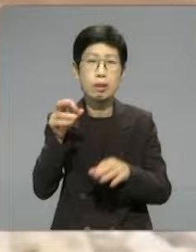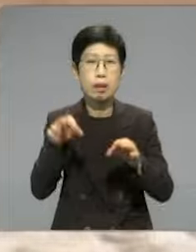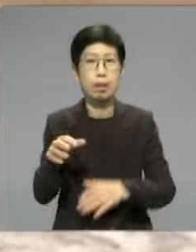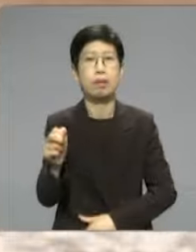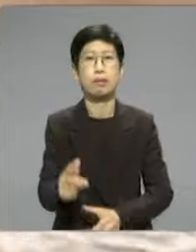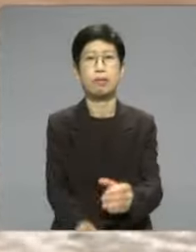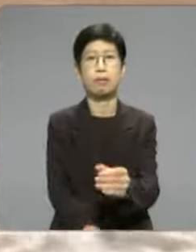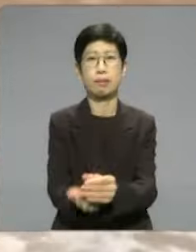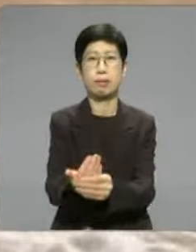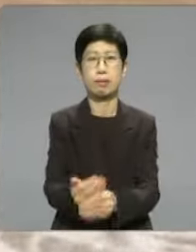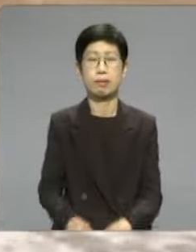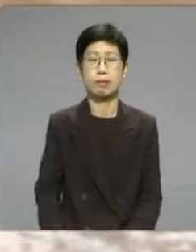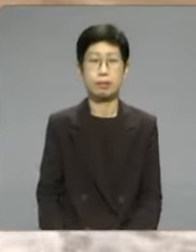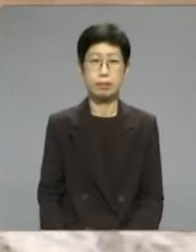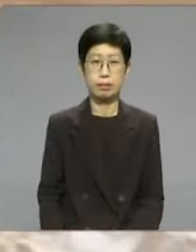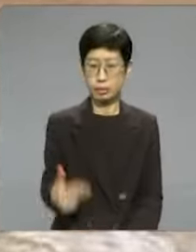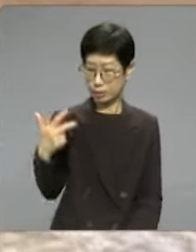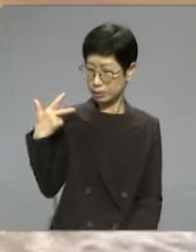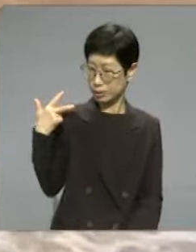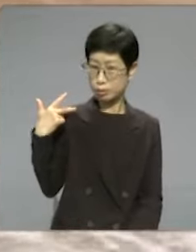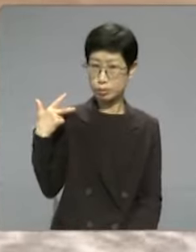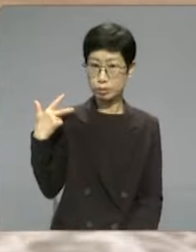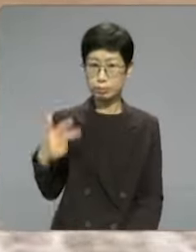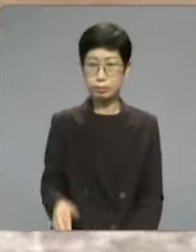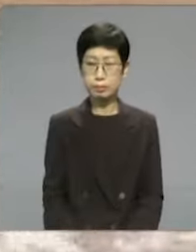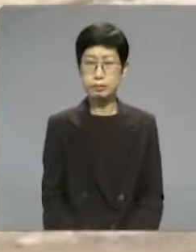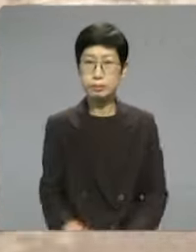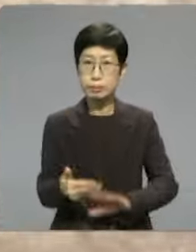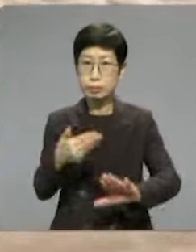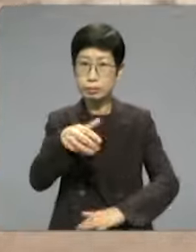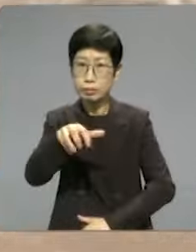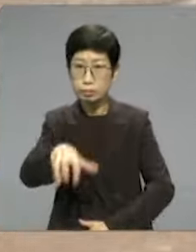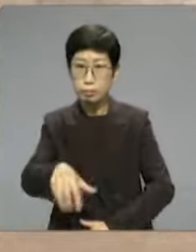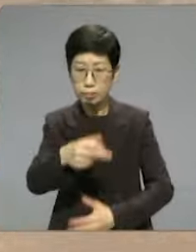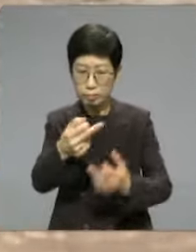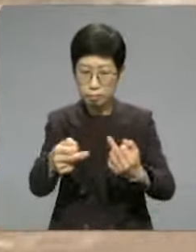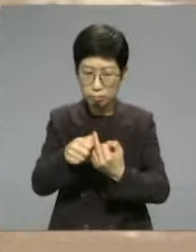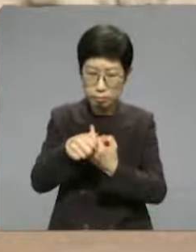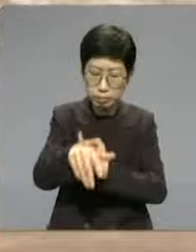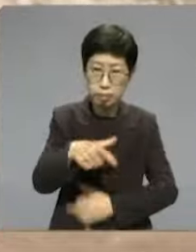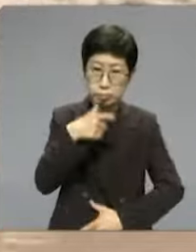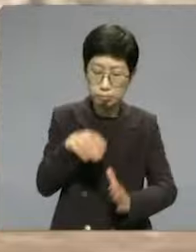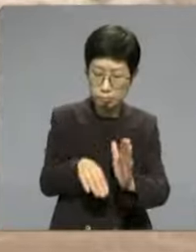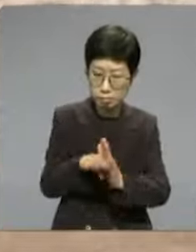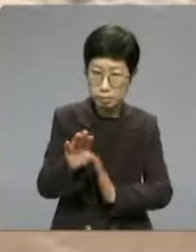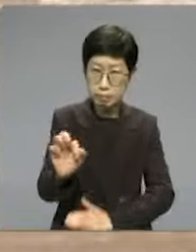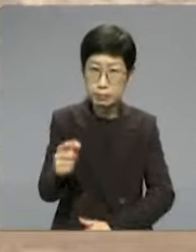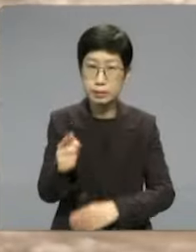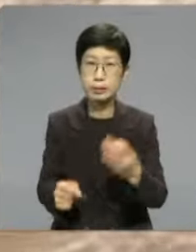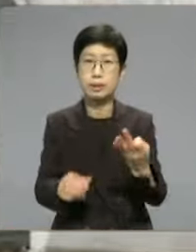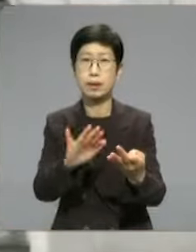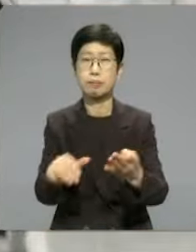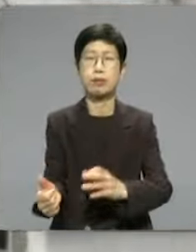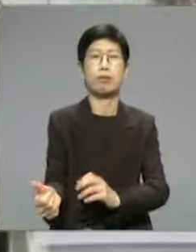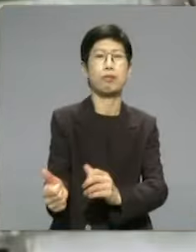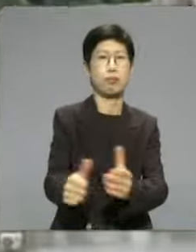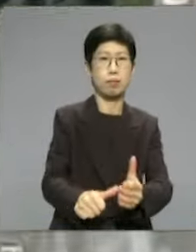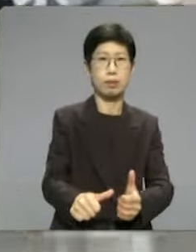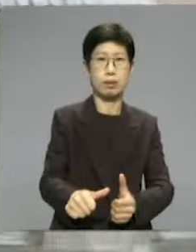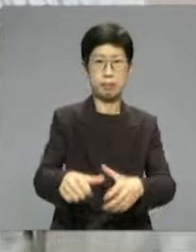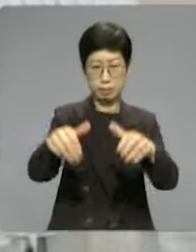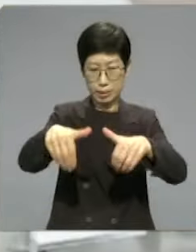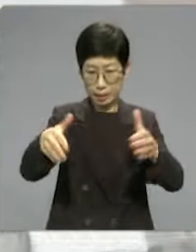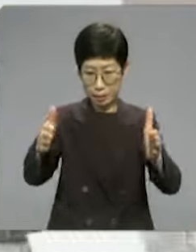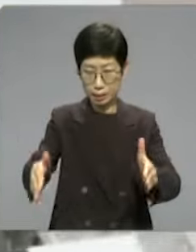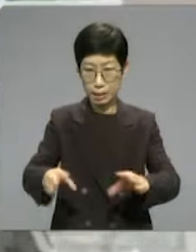발생했습니다. 지난주에도 남 술라웨이시에서 산사태와 홍수로 14명이 사망하는 등 우기에 지반이